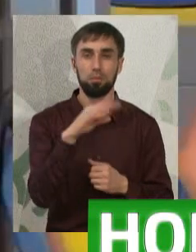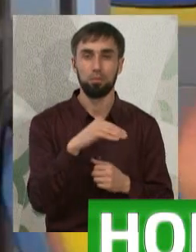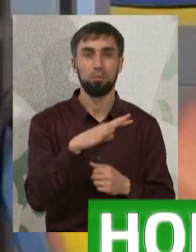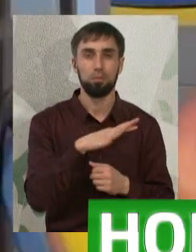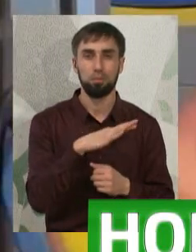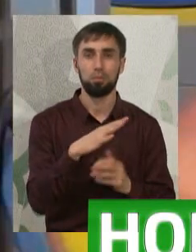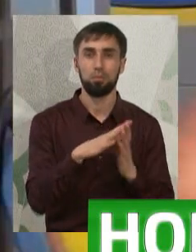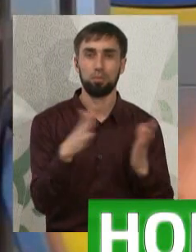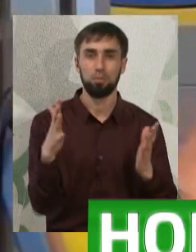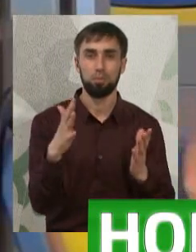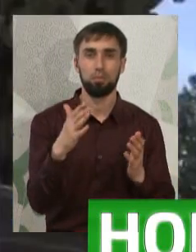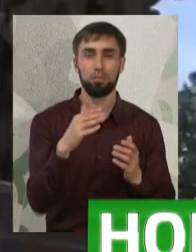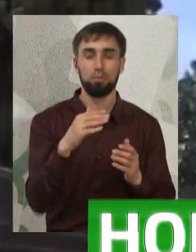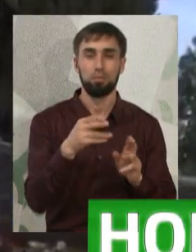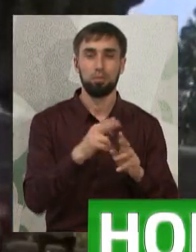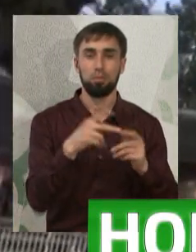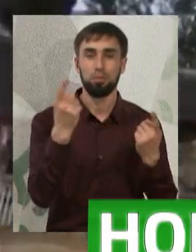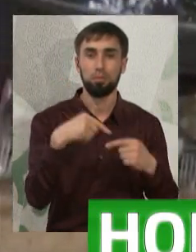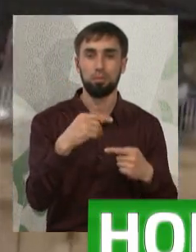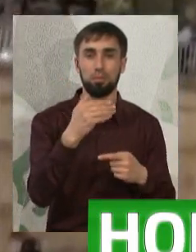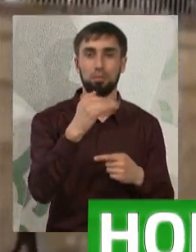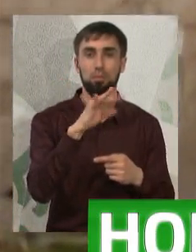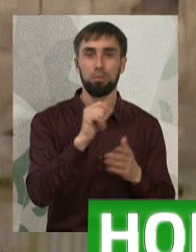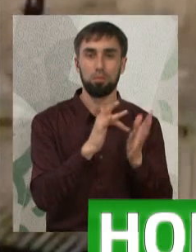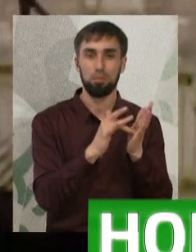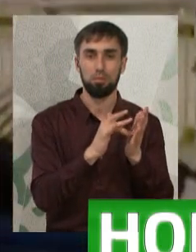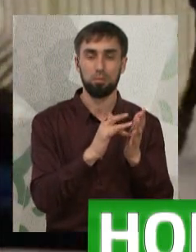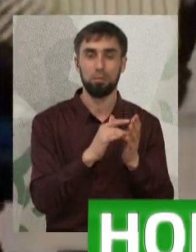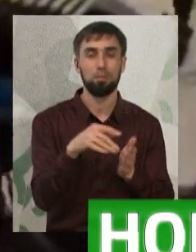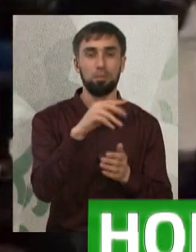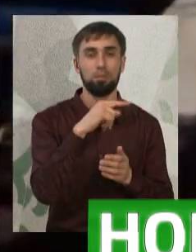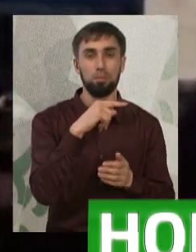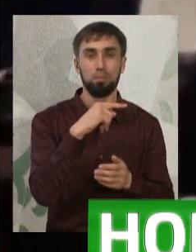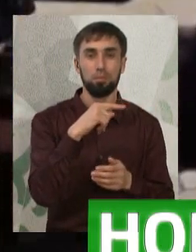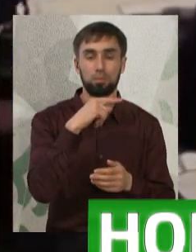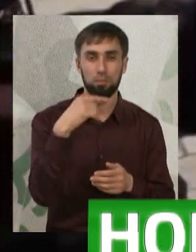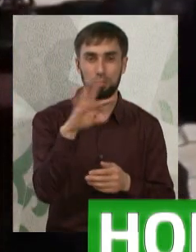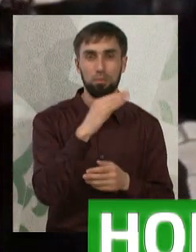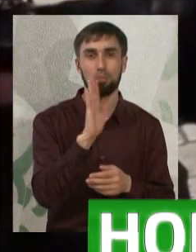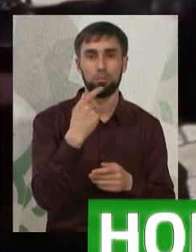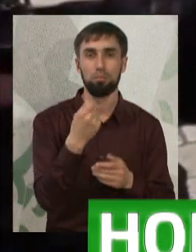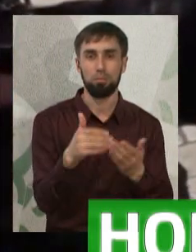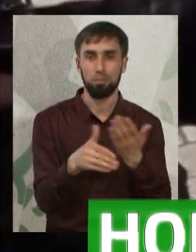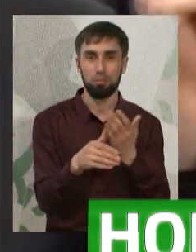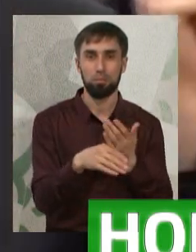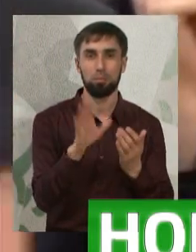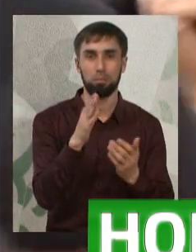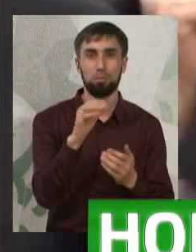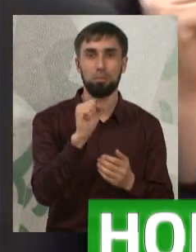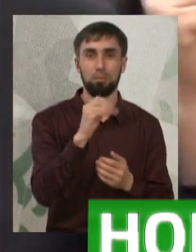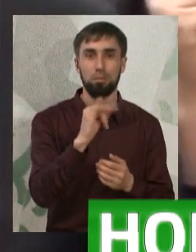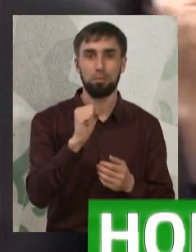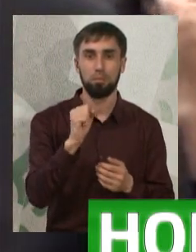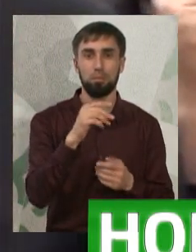понесли туроператоры. Минэкономом России предложено компенсировать убытки, связанные с невозвратными тарифами по авиаперевозкам. Также